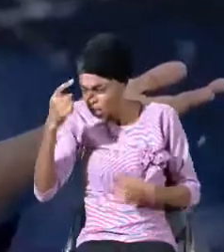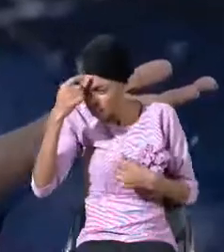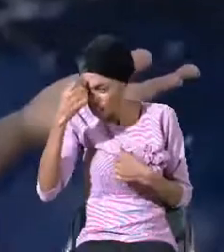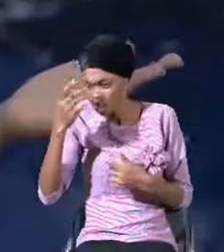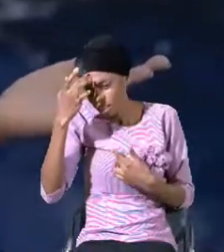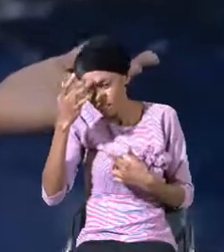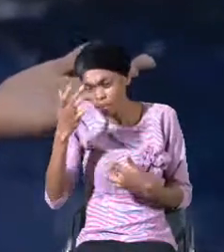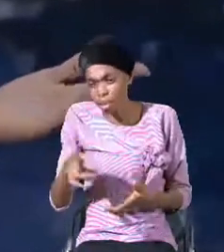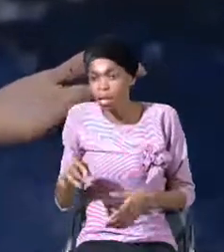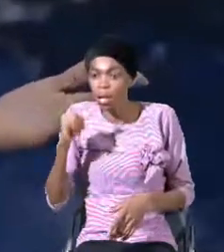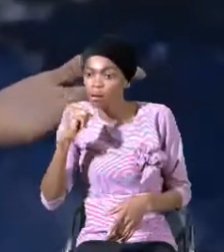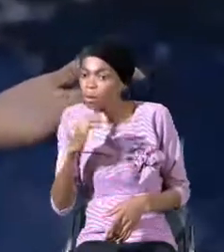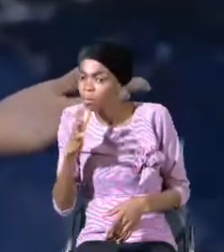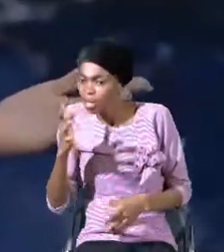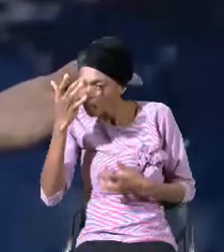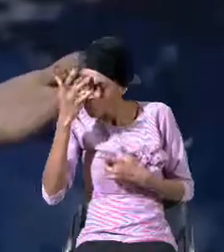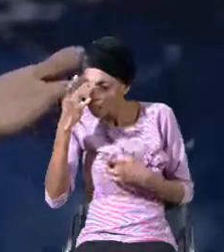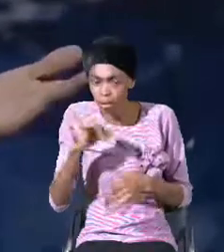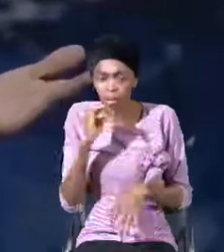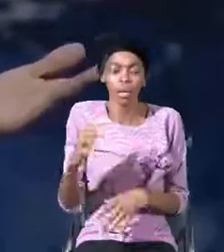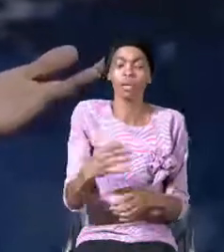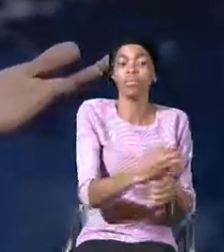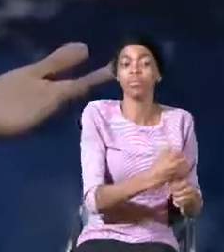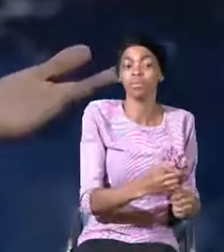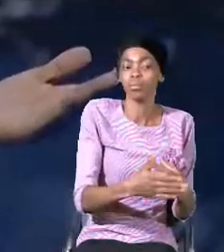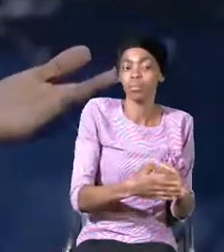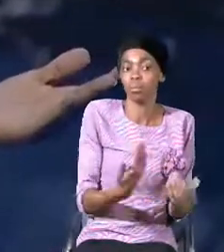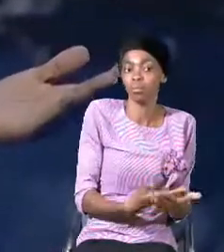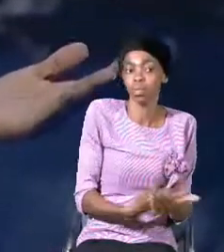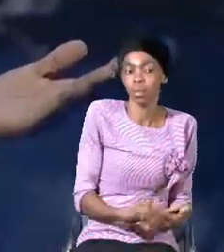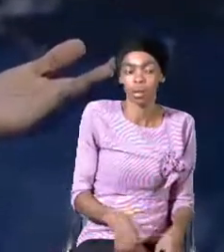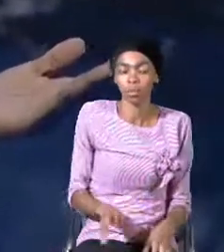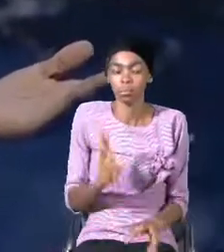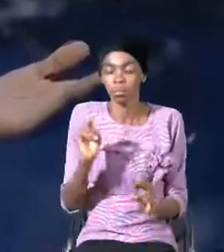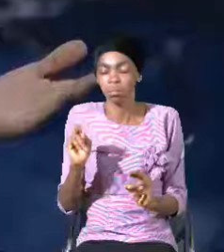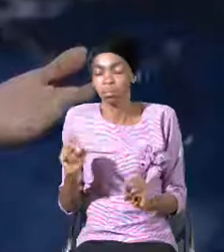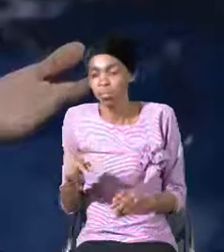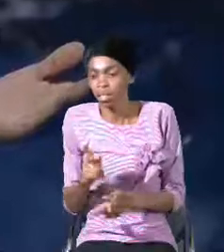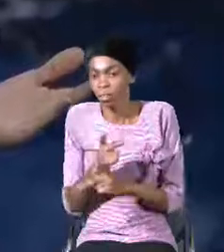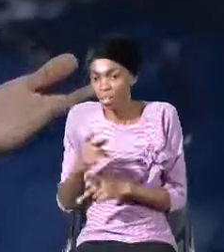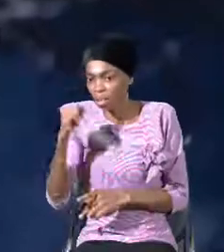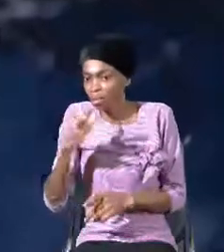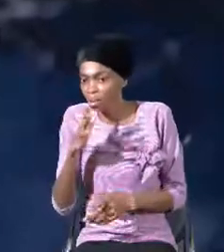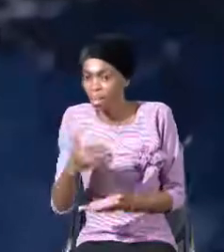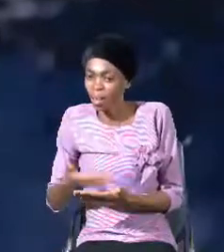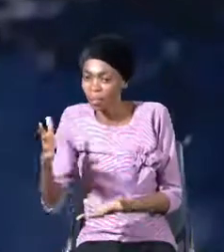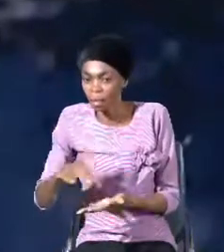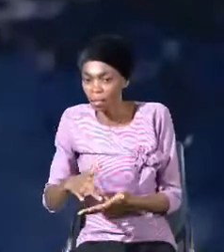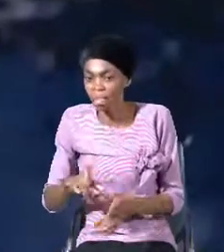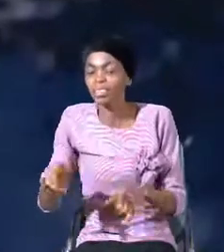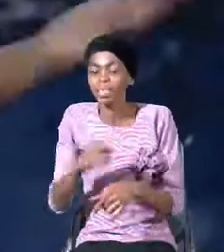toucher l'argent. Pour amener la mère à l'hôpital. Le père est malade, il ne peut pas prendre l'argent et prendre soin de son père. La femme, le mari, les